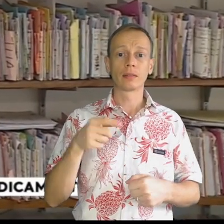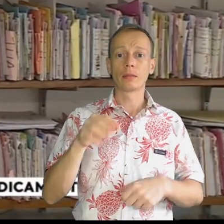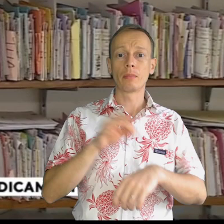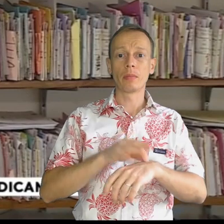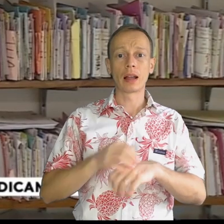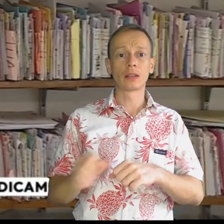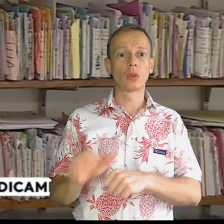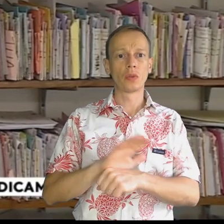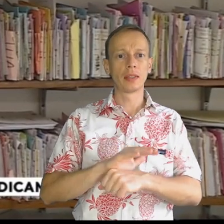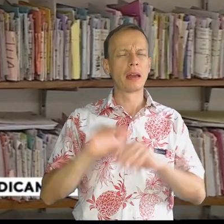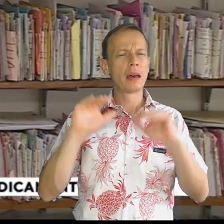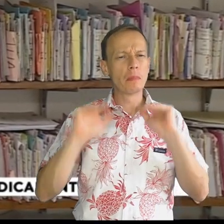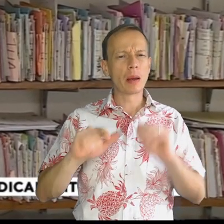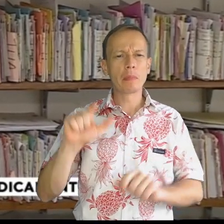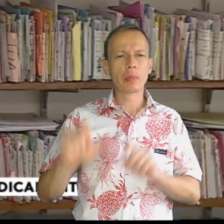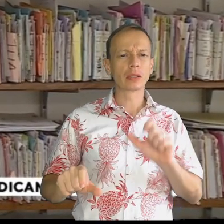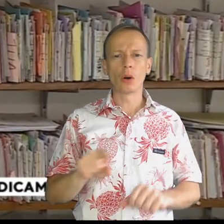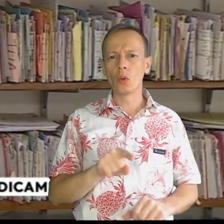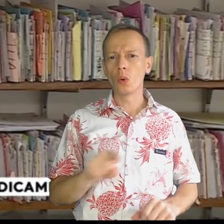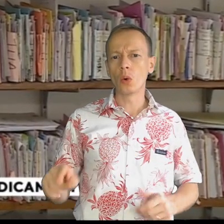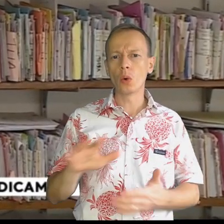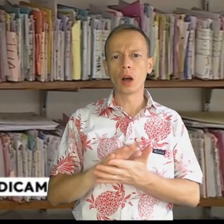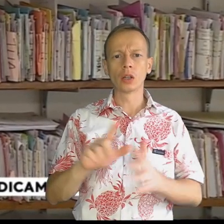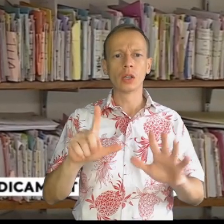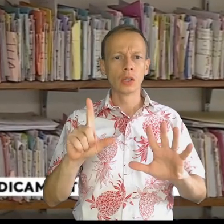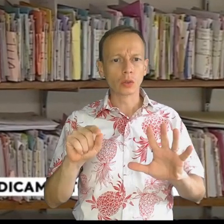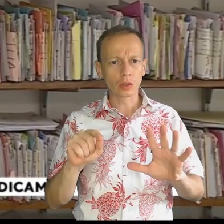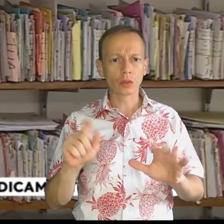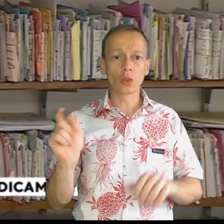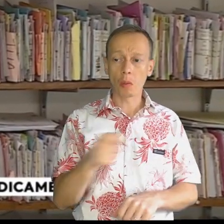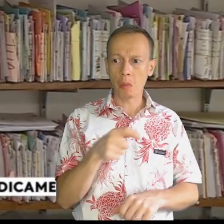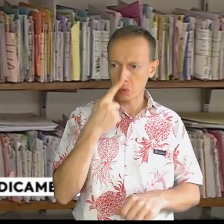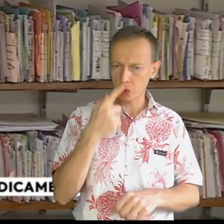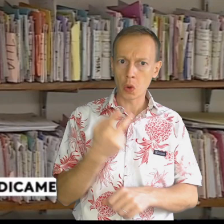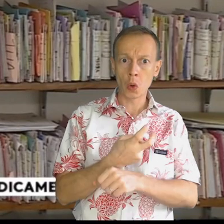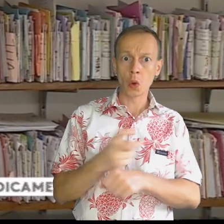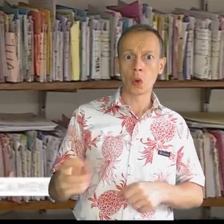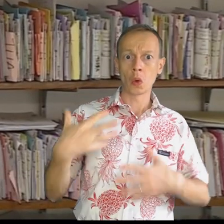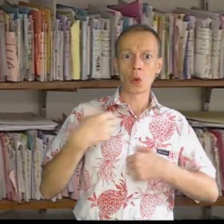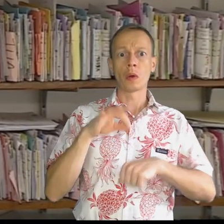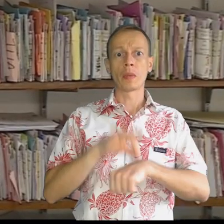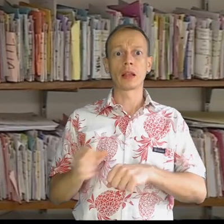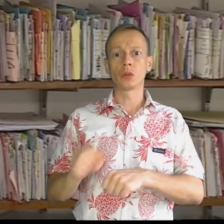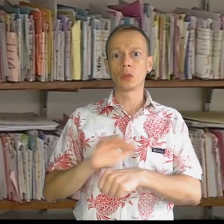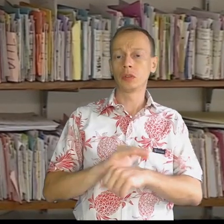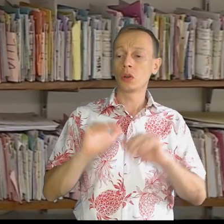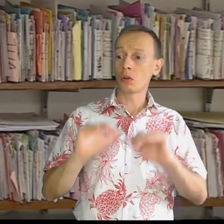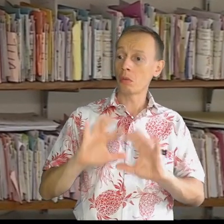le Covid, je constate que même si c'est des personnes qui ont 70 ans ou qui sont censées être des patients à